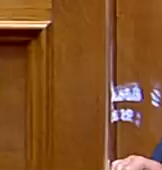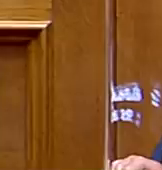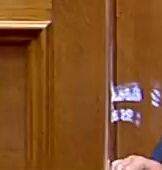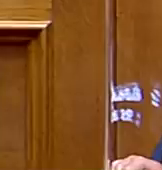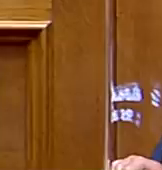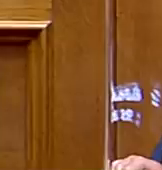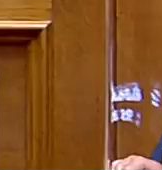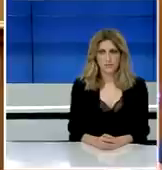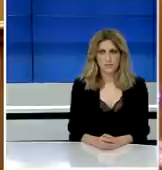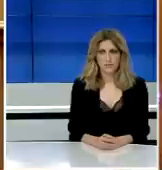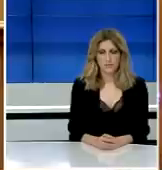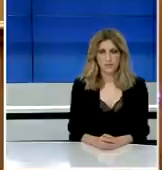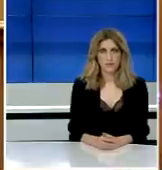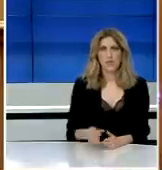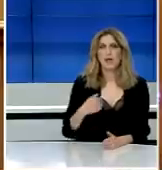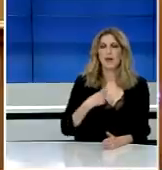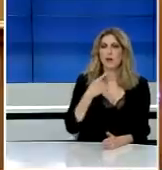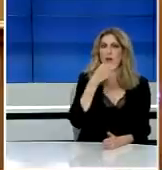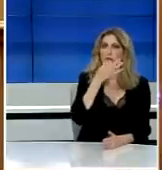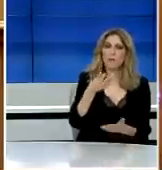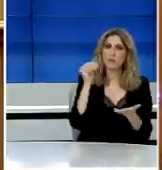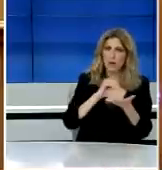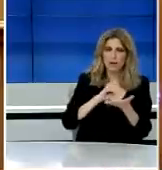δημοκρατίας. Επανέρχομαι όμως τώρα.